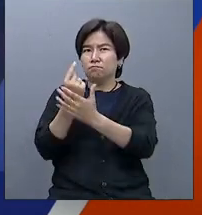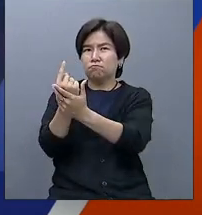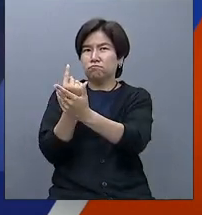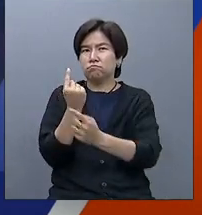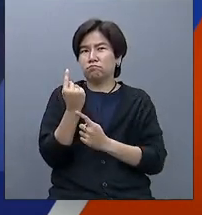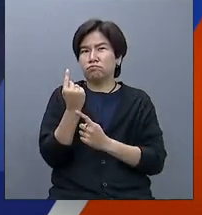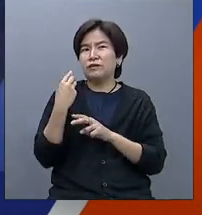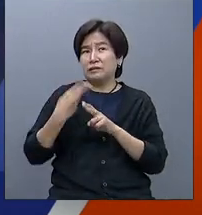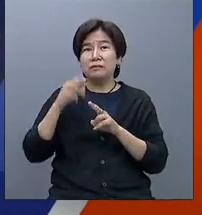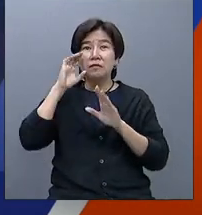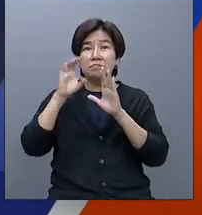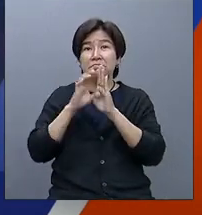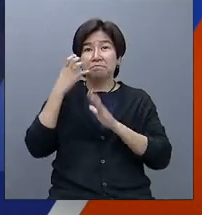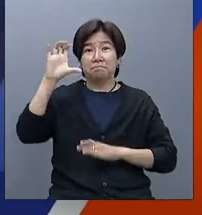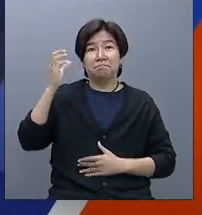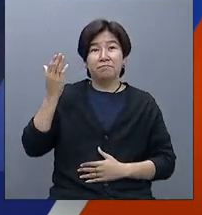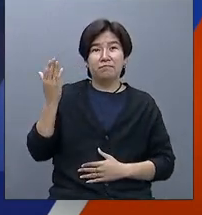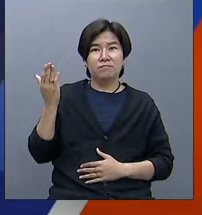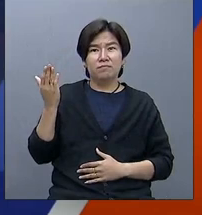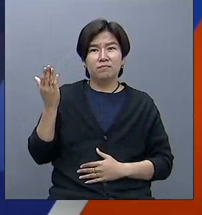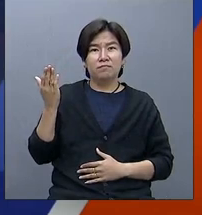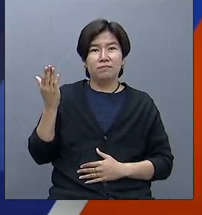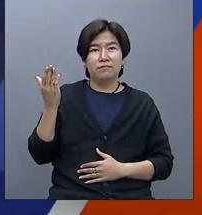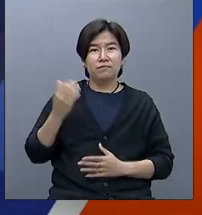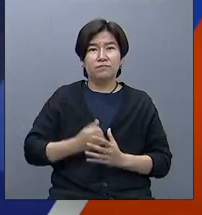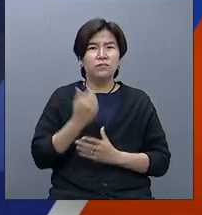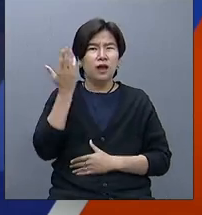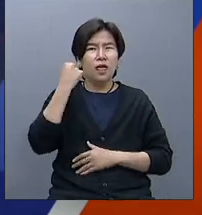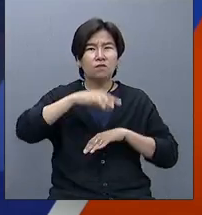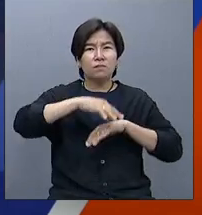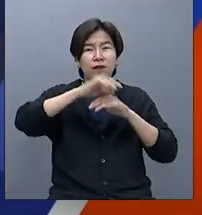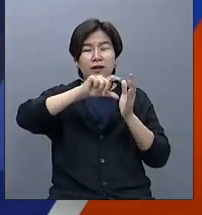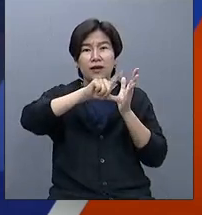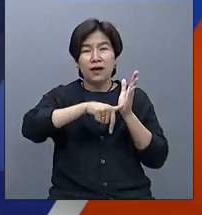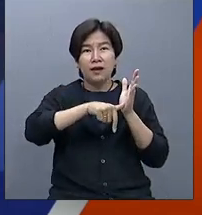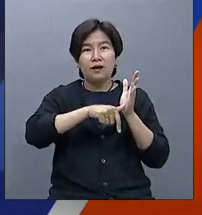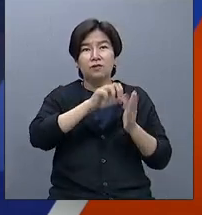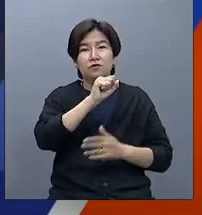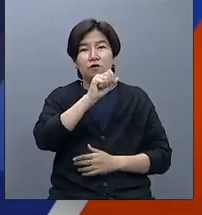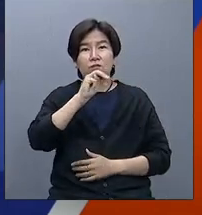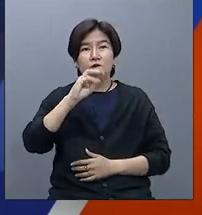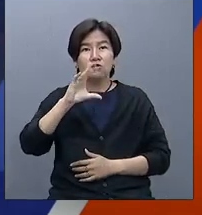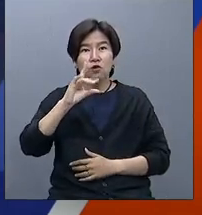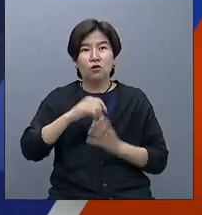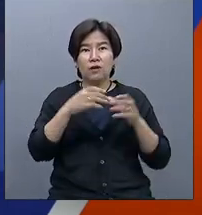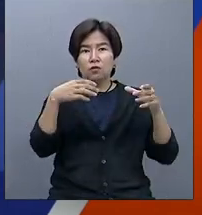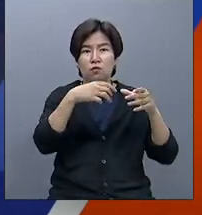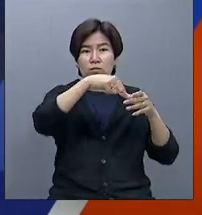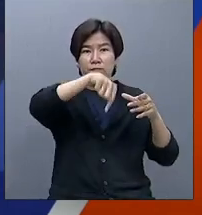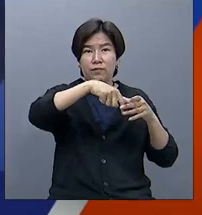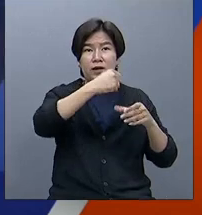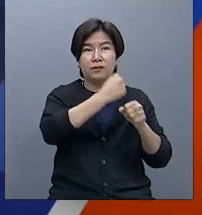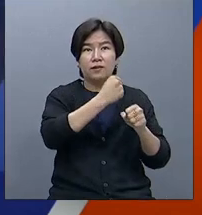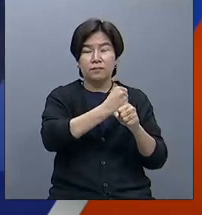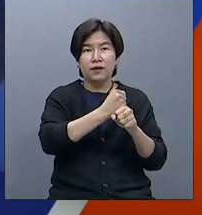ของพล.อ.ณัฐพลนาคพาณิชย์อดีตเลขาธิการส.ม.ชและเคยเป็น 1ในคณะทำงานของ